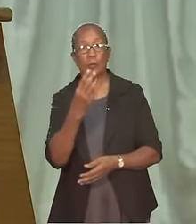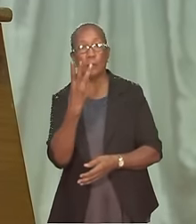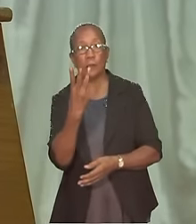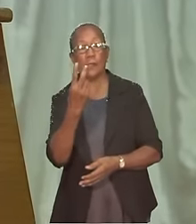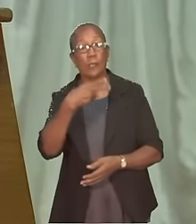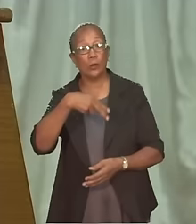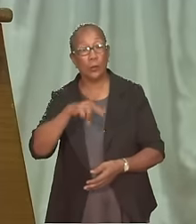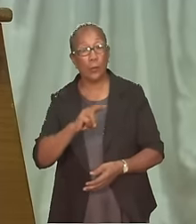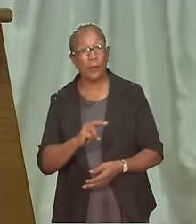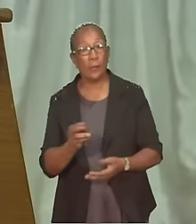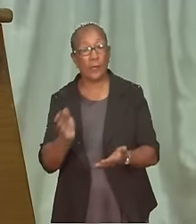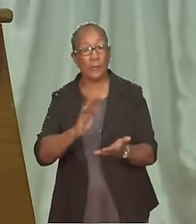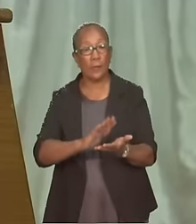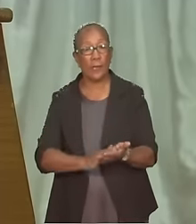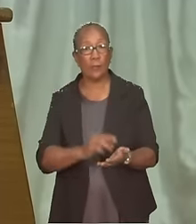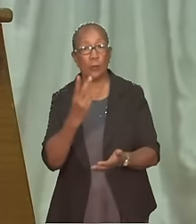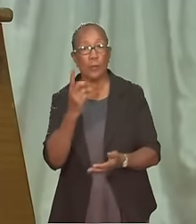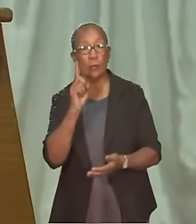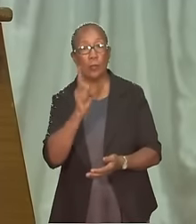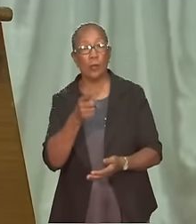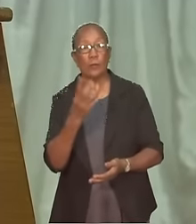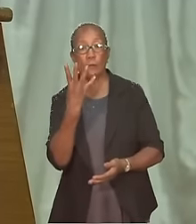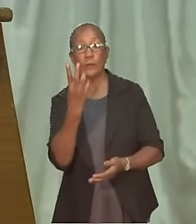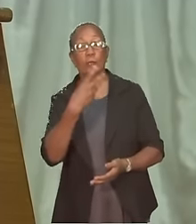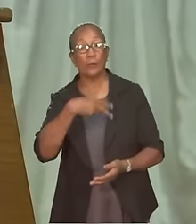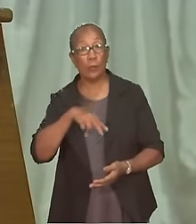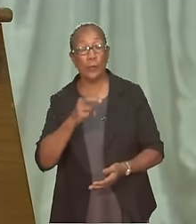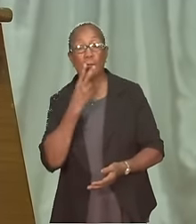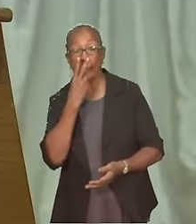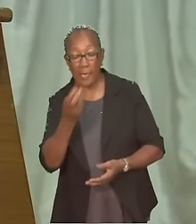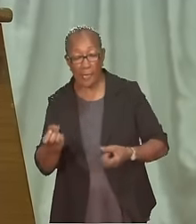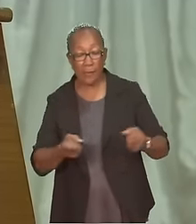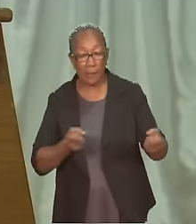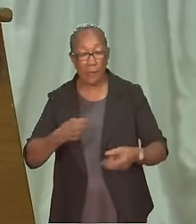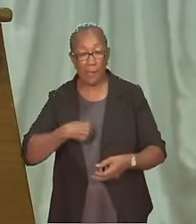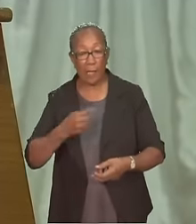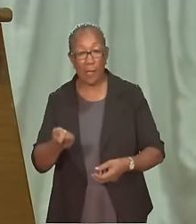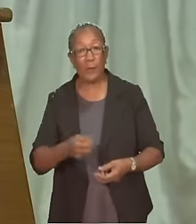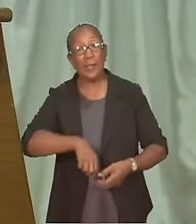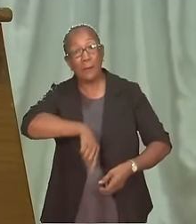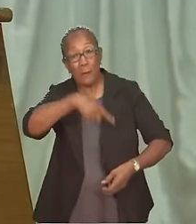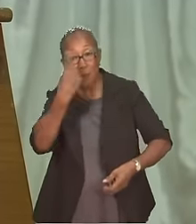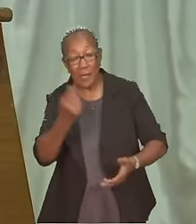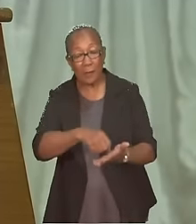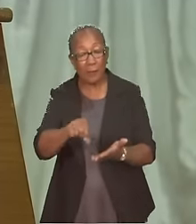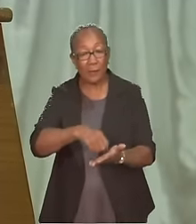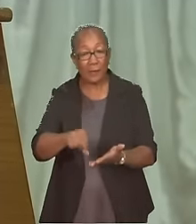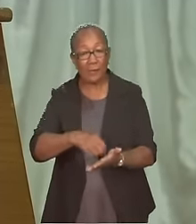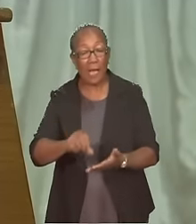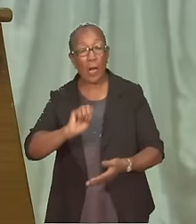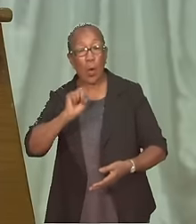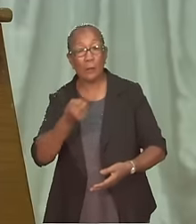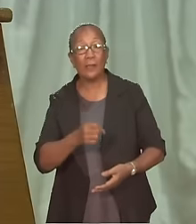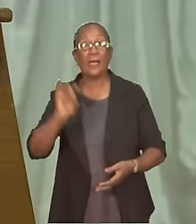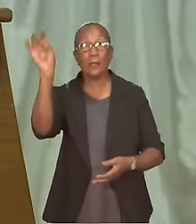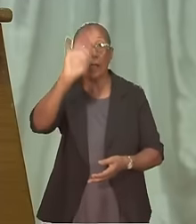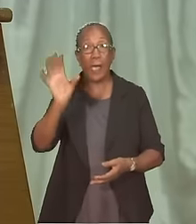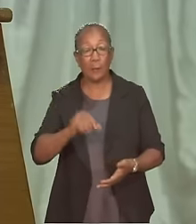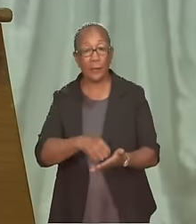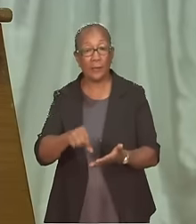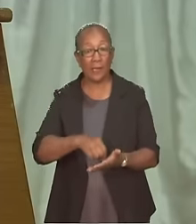belastingaangifte 2024, kijkt u regering, hier heb ik meer kosten gemaakt als gevolg van extra energiekosten. U